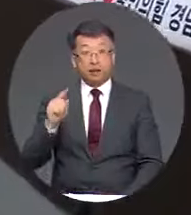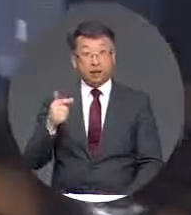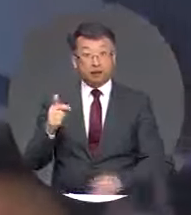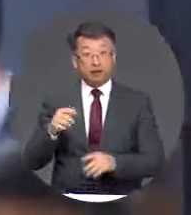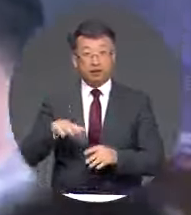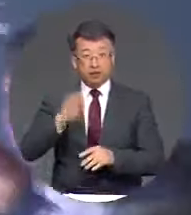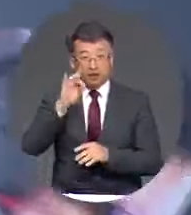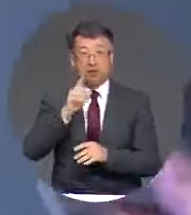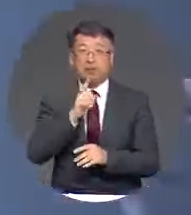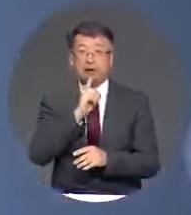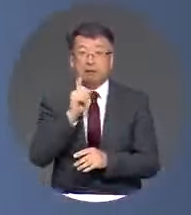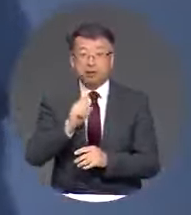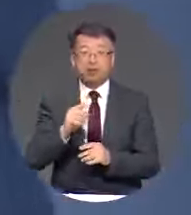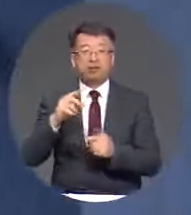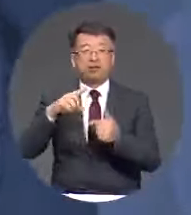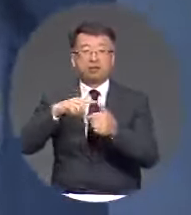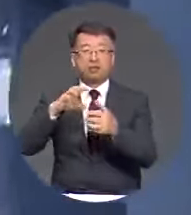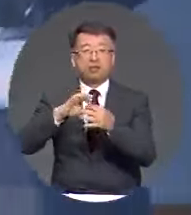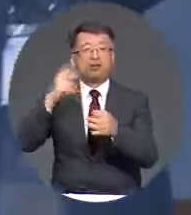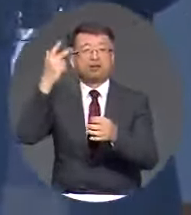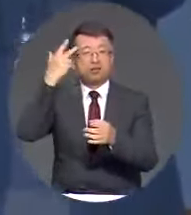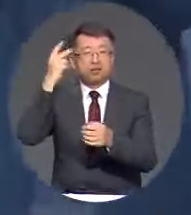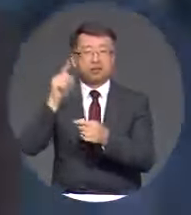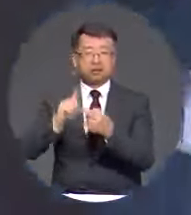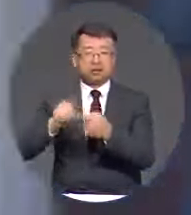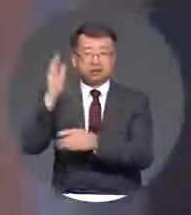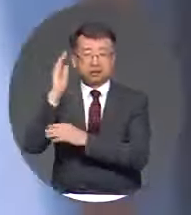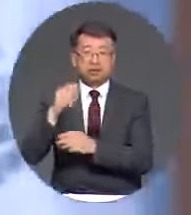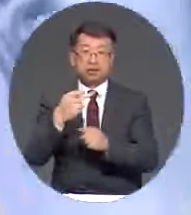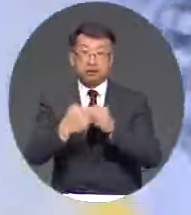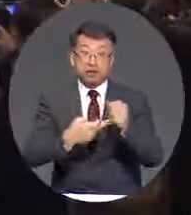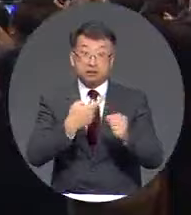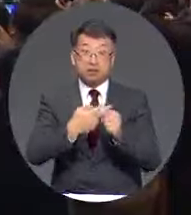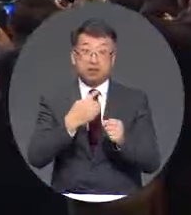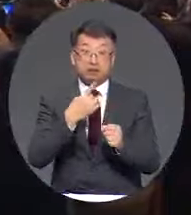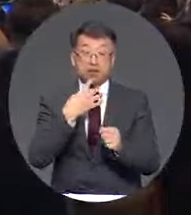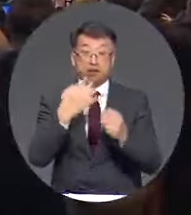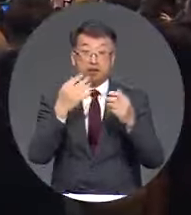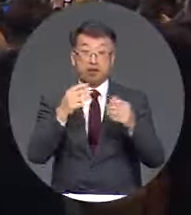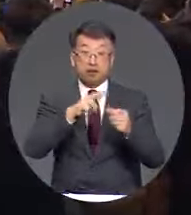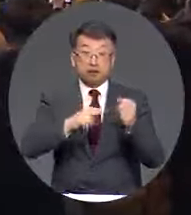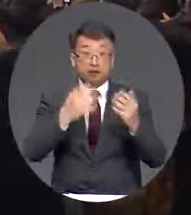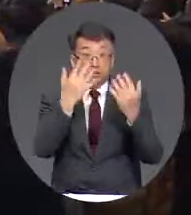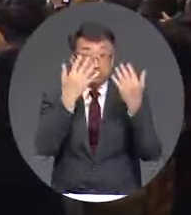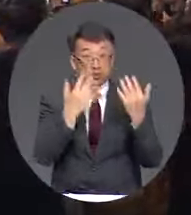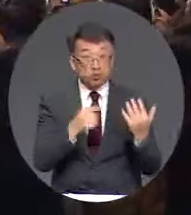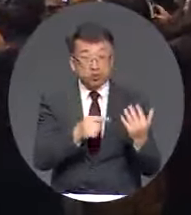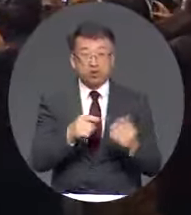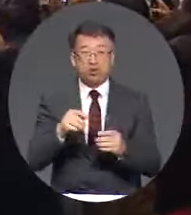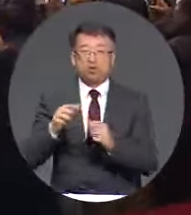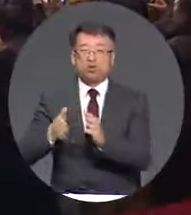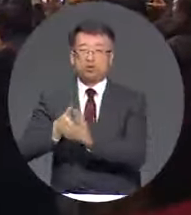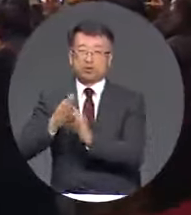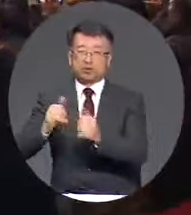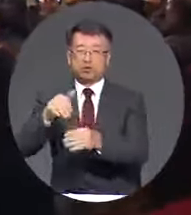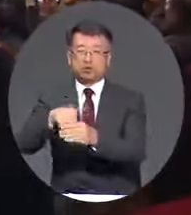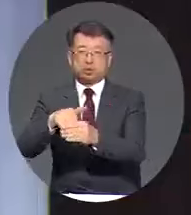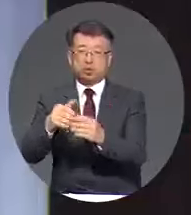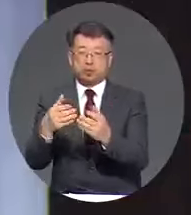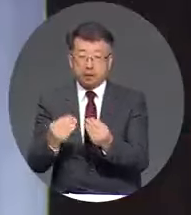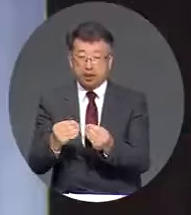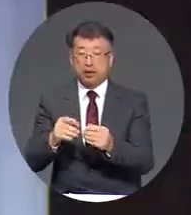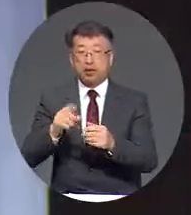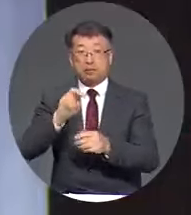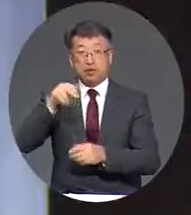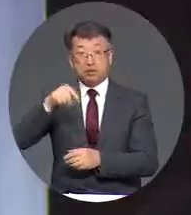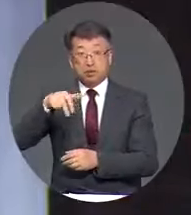첫 일성은 경남의 정신이었습니다. 12년 만에 문을 연 거창구치소는 주민투표 등을 거치는 동안 민주적 절차에